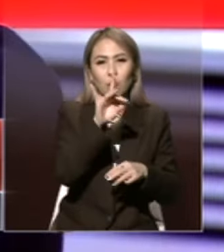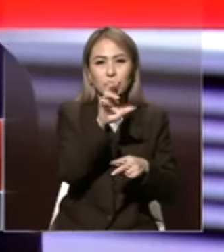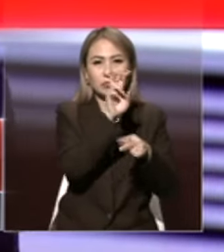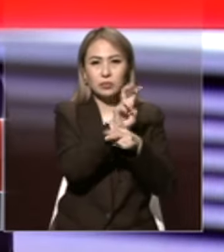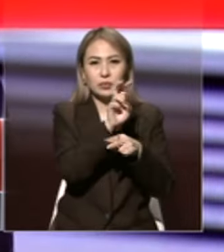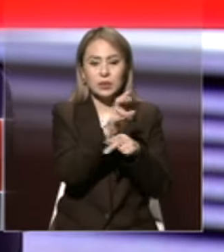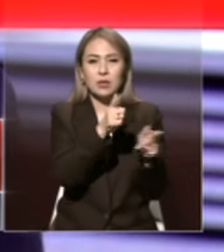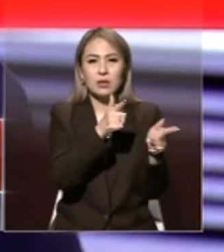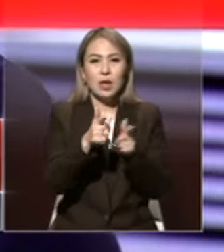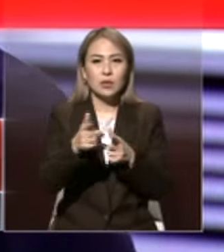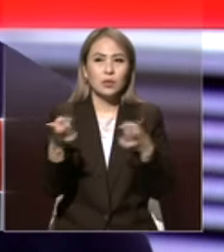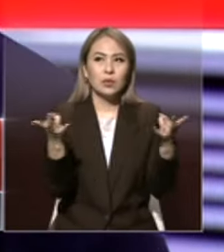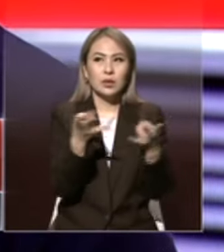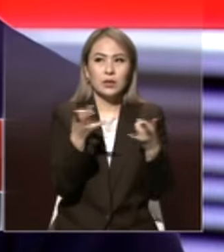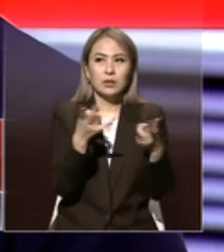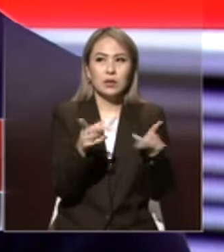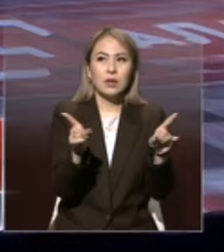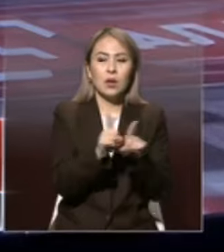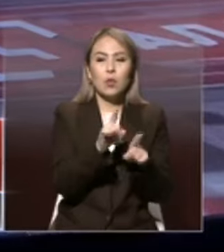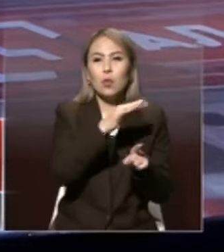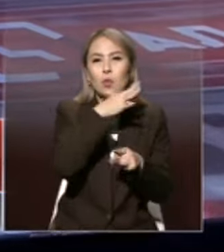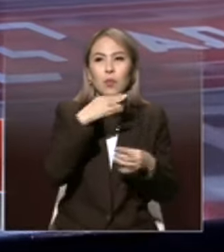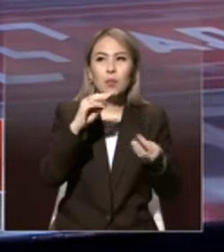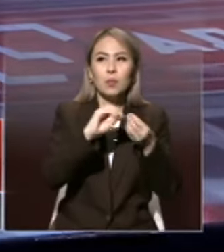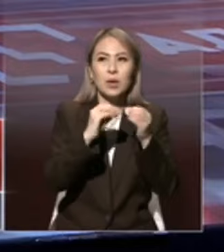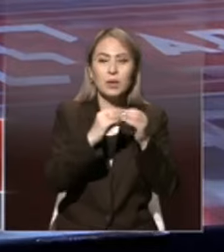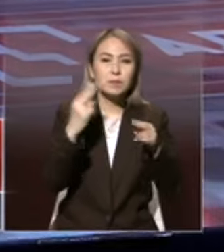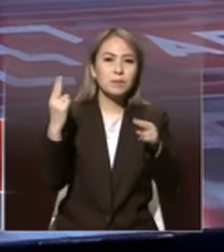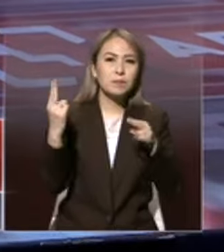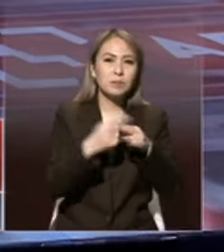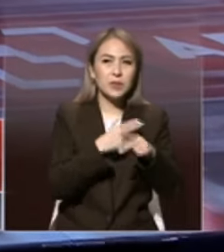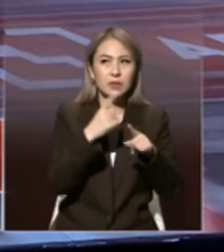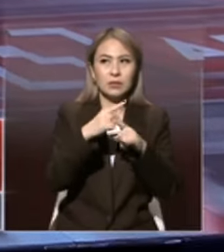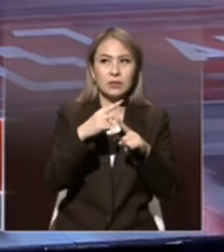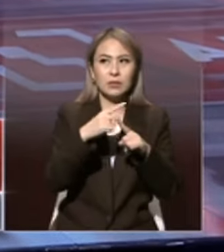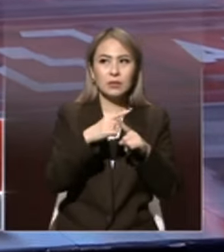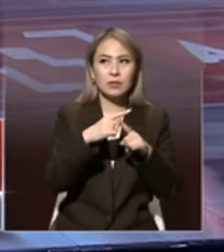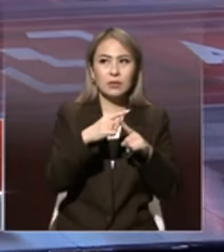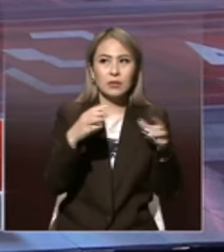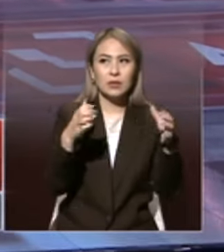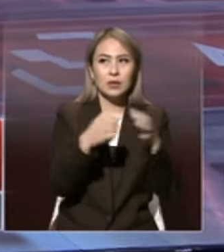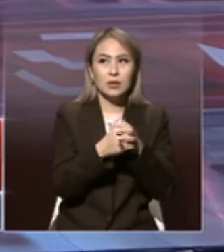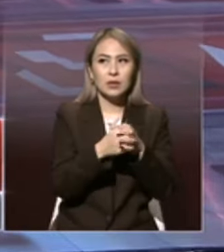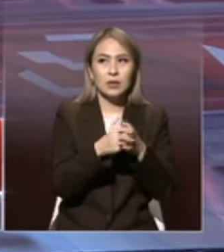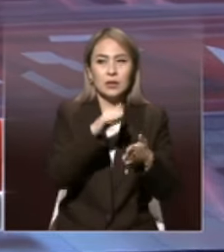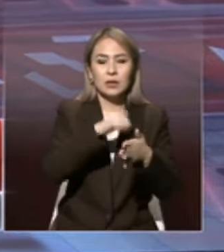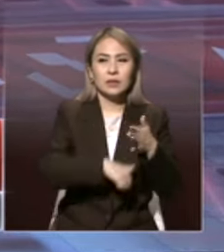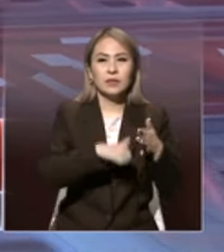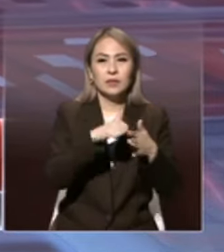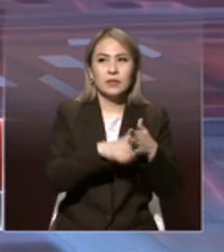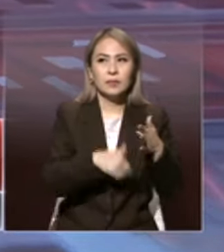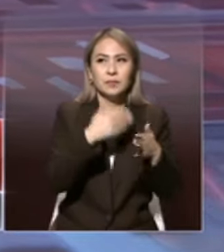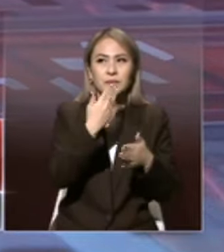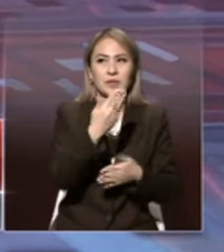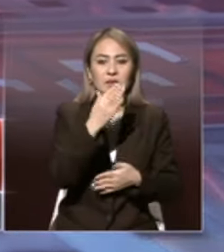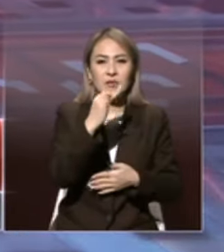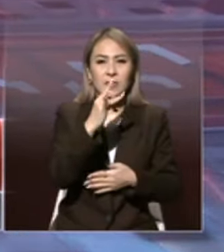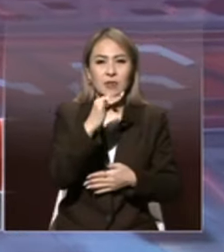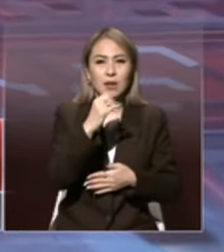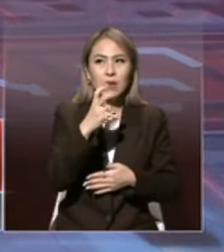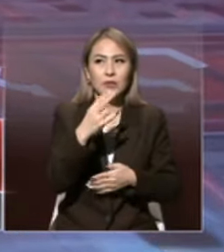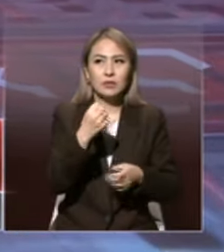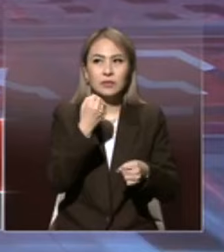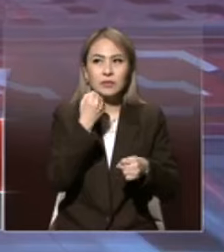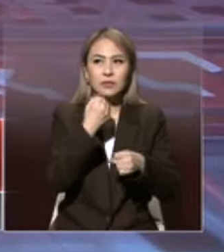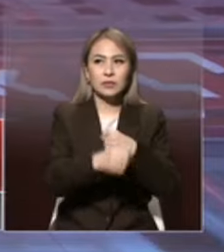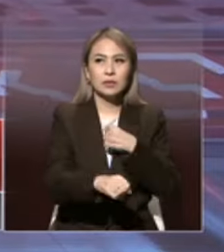оқытып дайындау керек. Көп проблемалар білімсіздіктен, надандықтан туындайды. Надандықтың бірден бір себебі жаңағы физиологиялық неге келеді? Физикалық